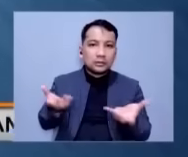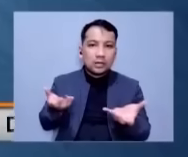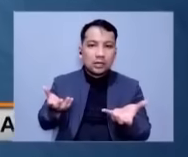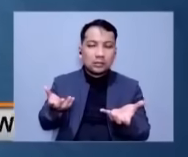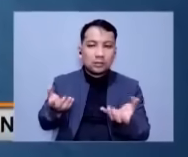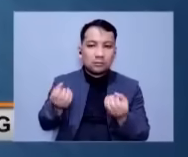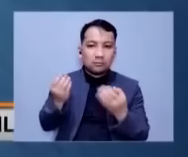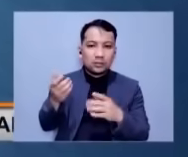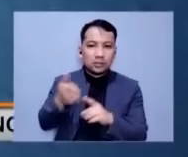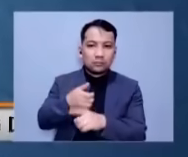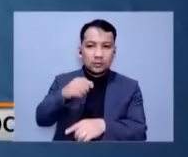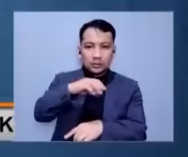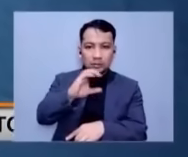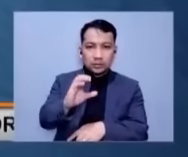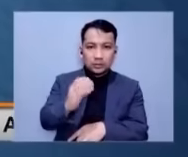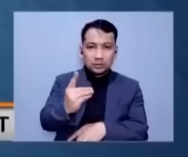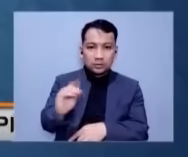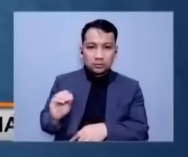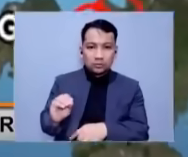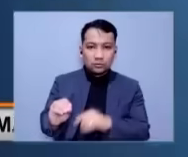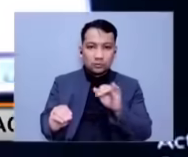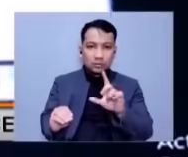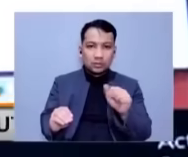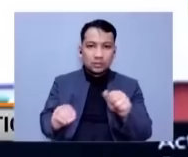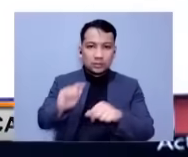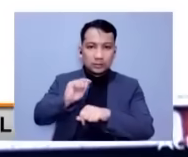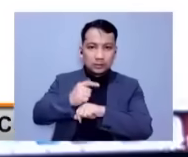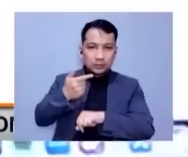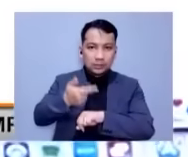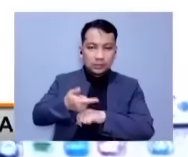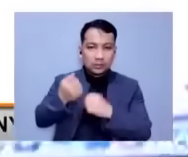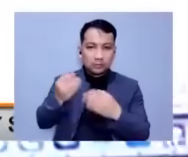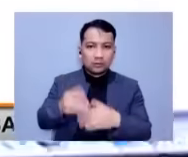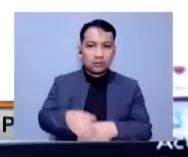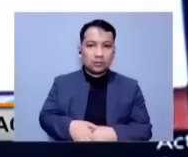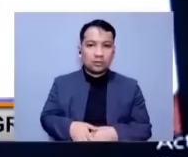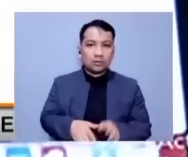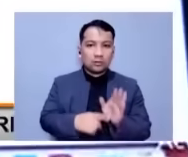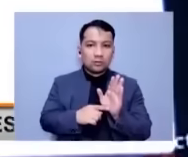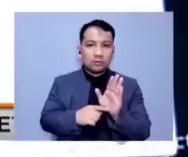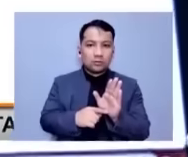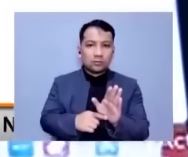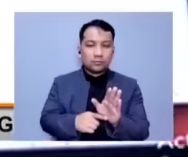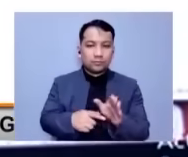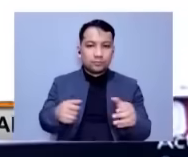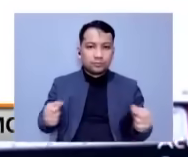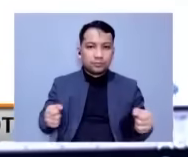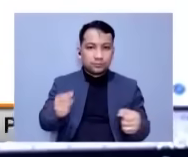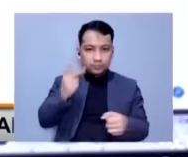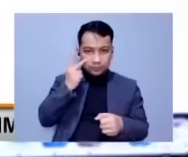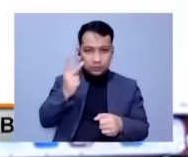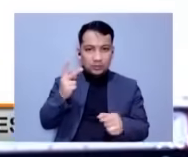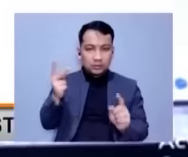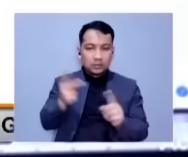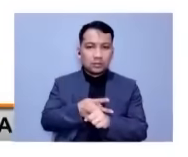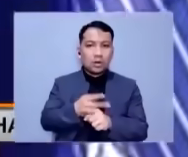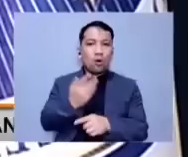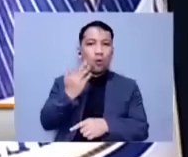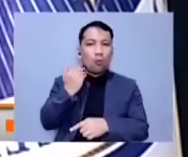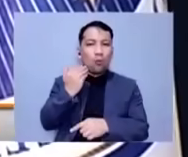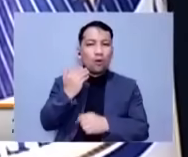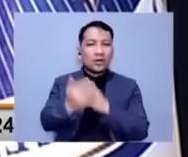sa Cagayan de Oro, Iligan at Taguig. Kadalasan, napapakapit sa ganitong gawi ang mga biktima ng dahil sa